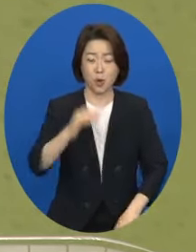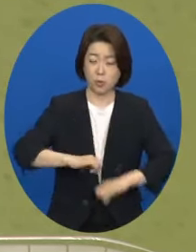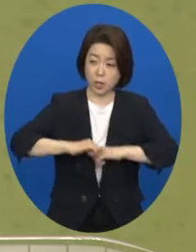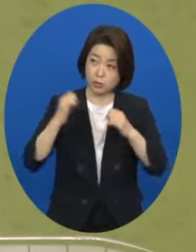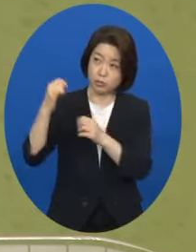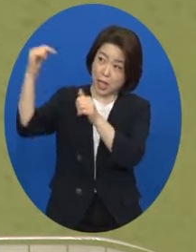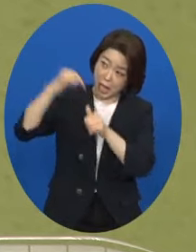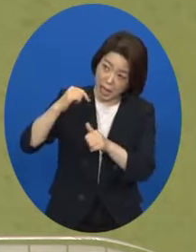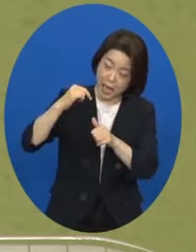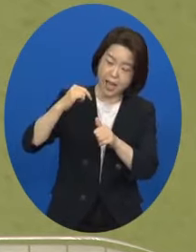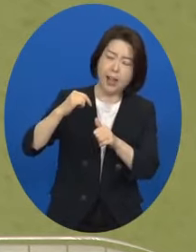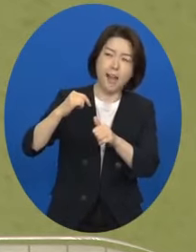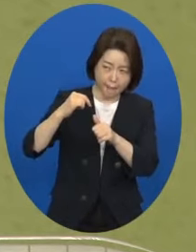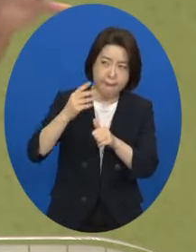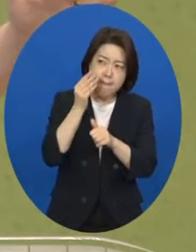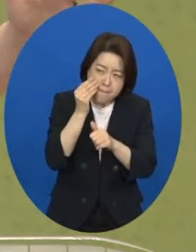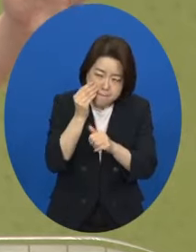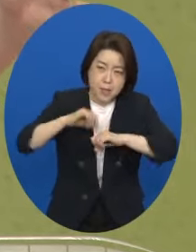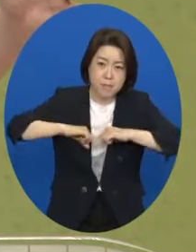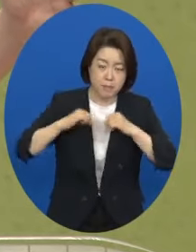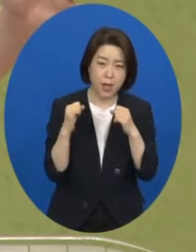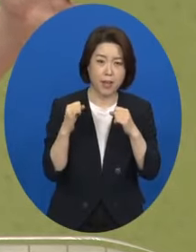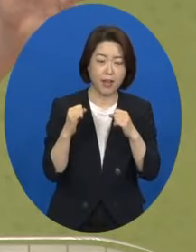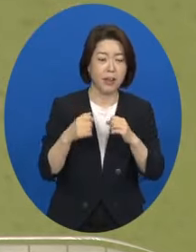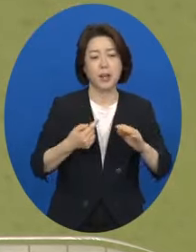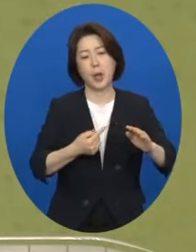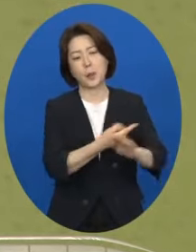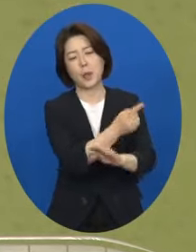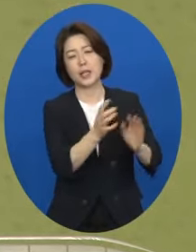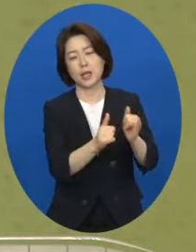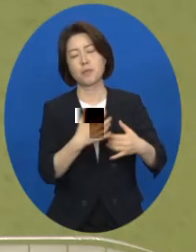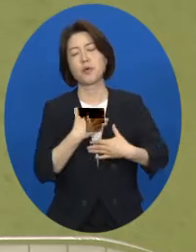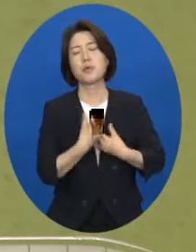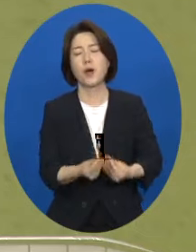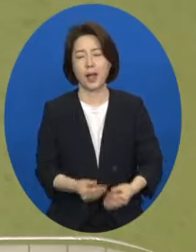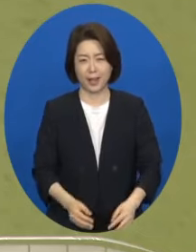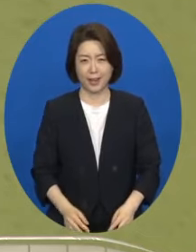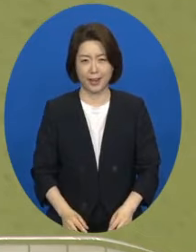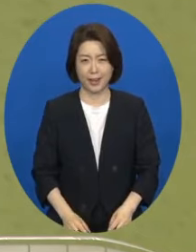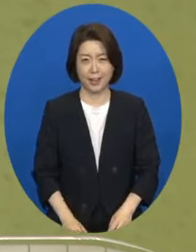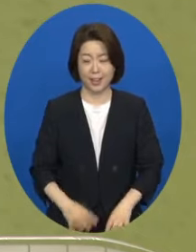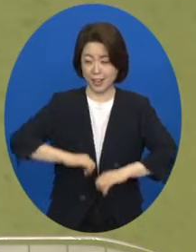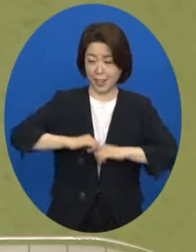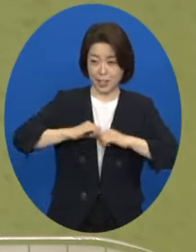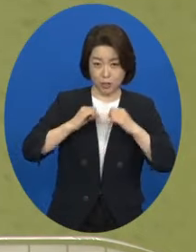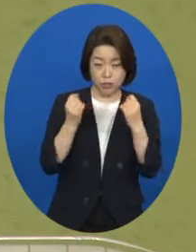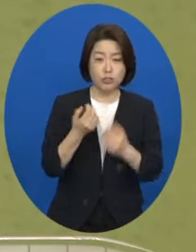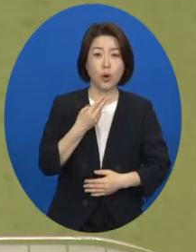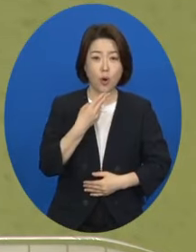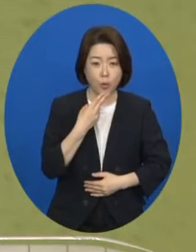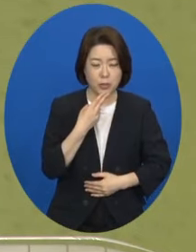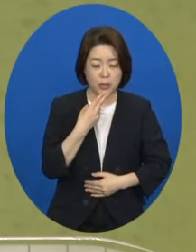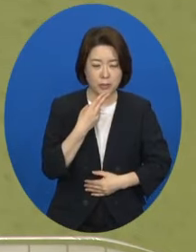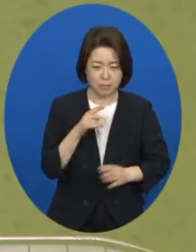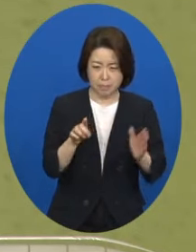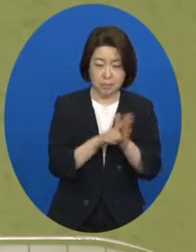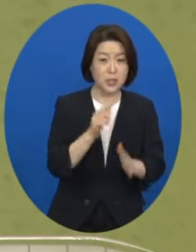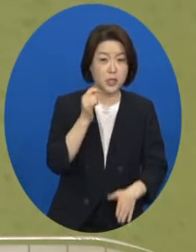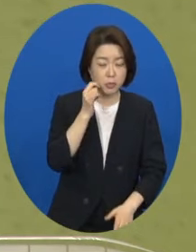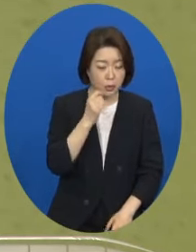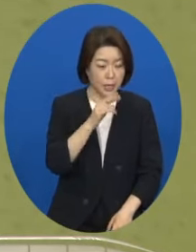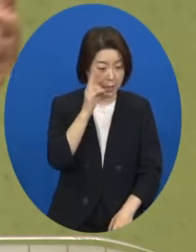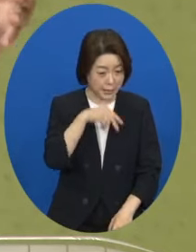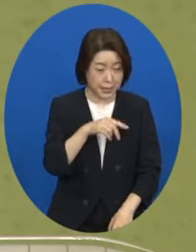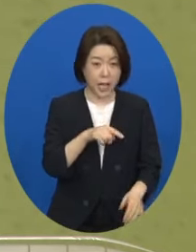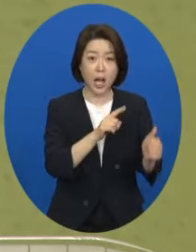때에 순종해야만 다른 사람들도 평안해지는 겁니다. 자, 그 순종하지 않는 또 확신 없는 사울을